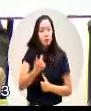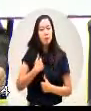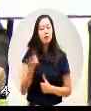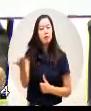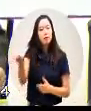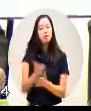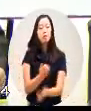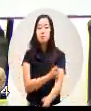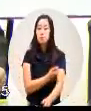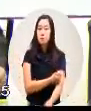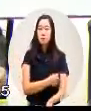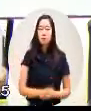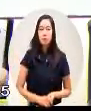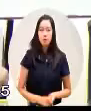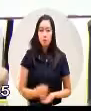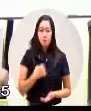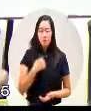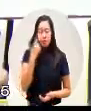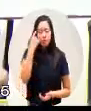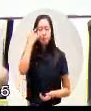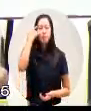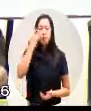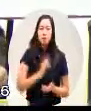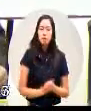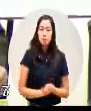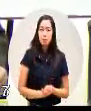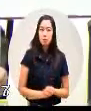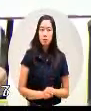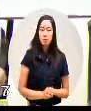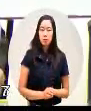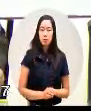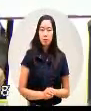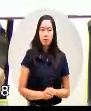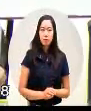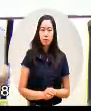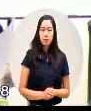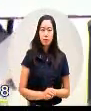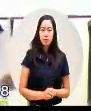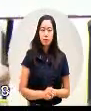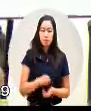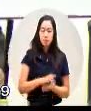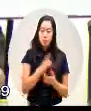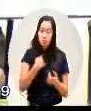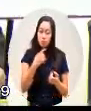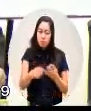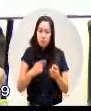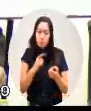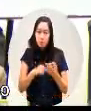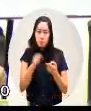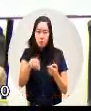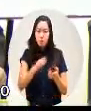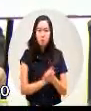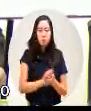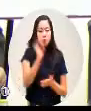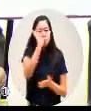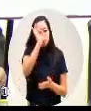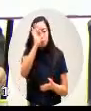啦。但是我感觉讲，以像这样的我们应该是来寻讨一个